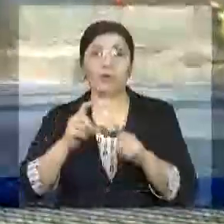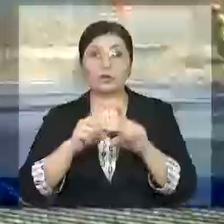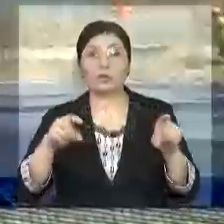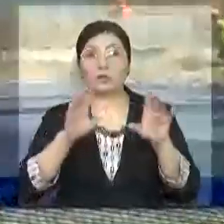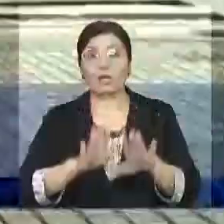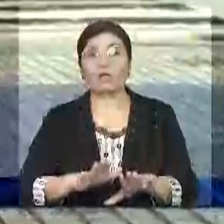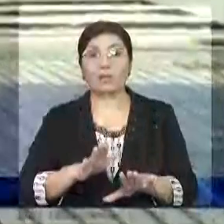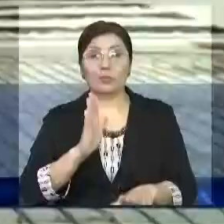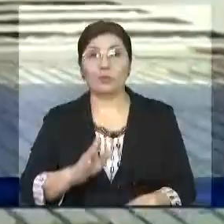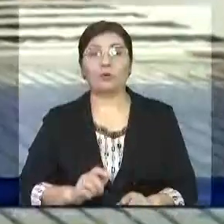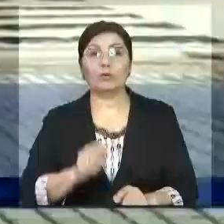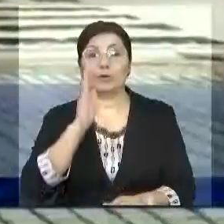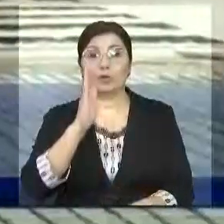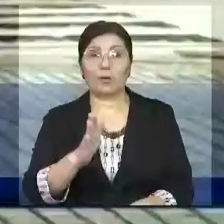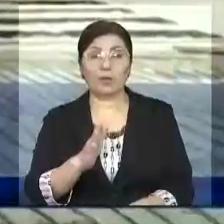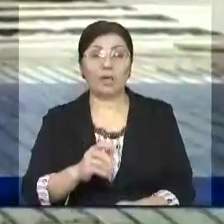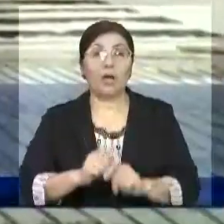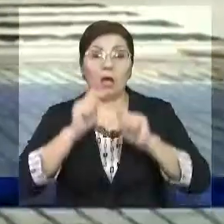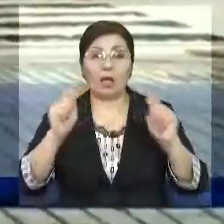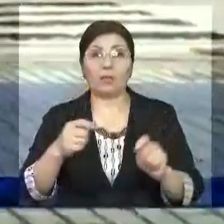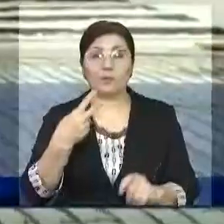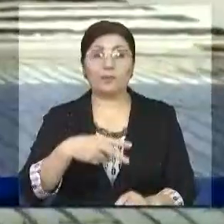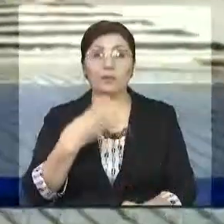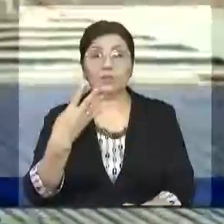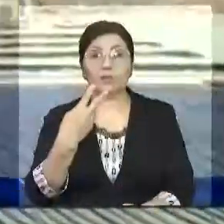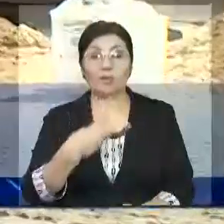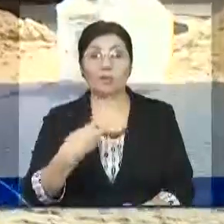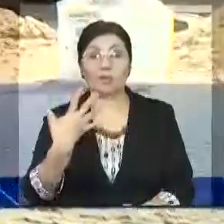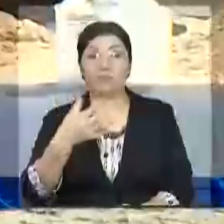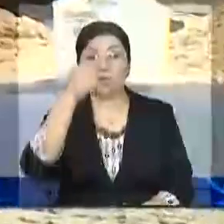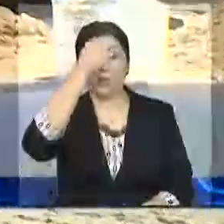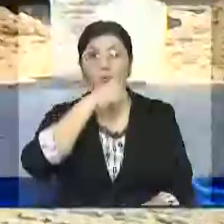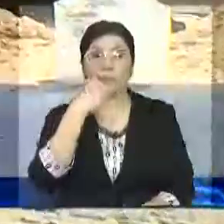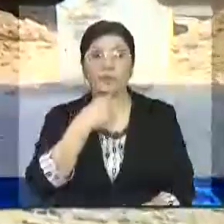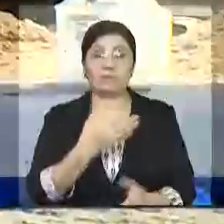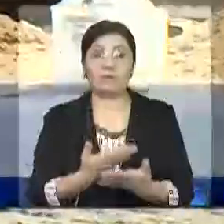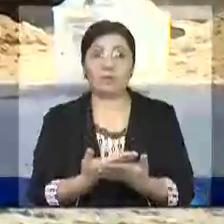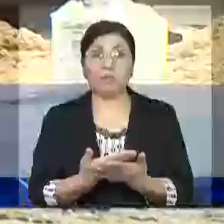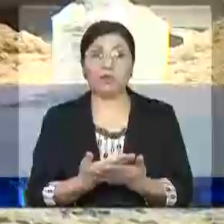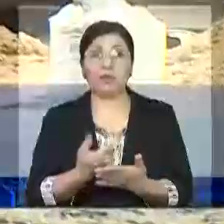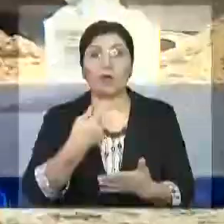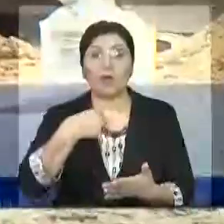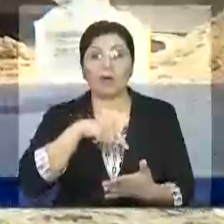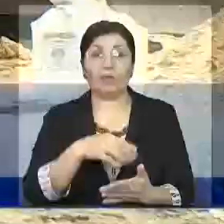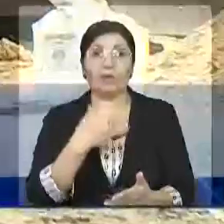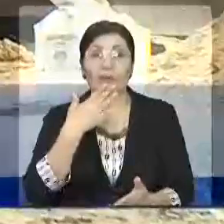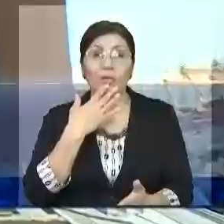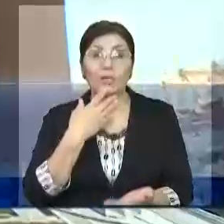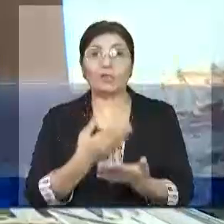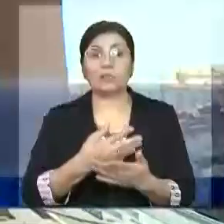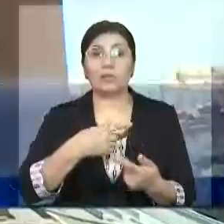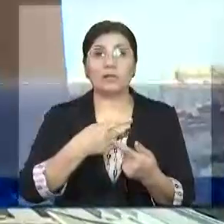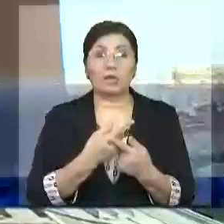Остальные будут открыты в период с 2024 по 2025 годы. Отметим, что в рамках национального проекта «Комфортная